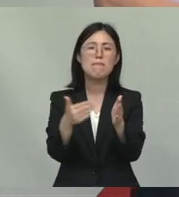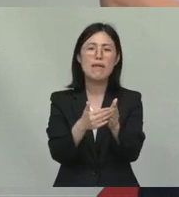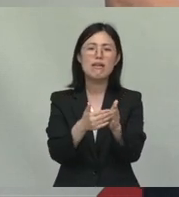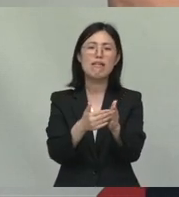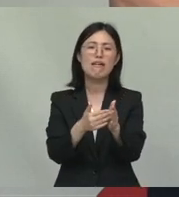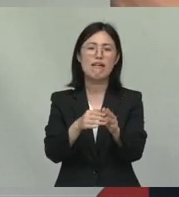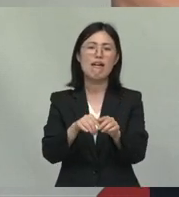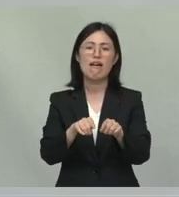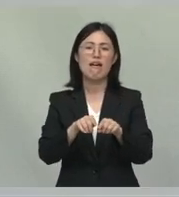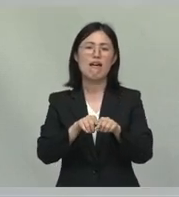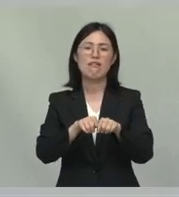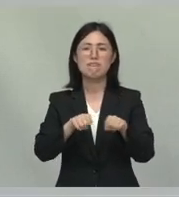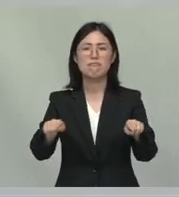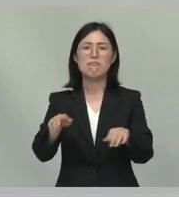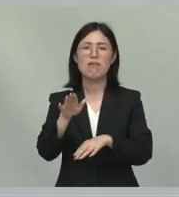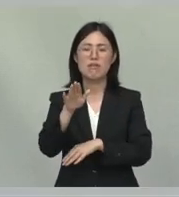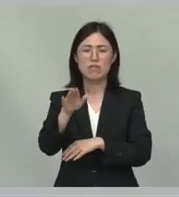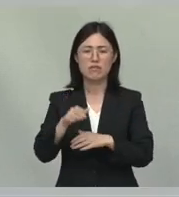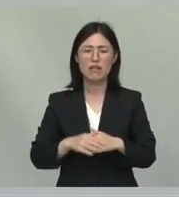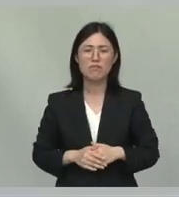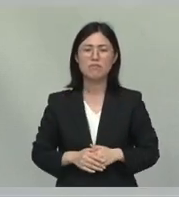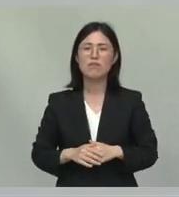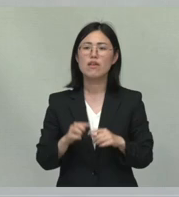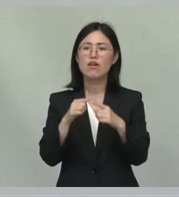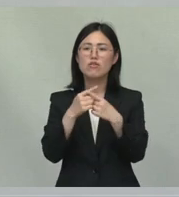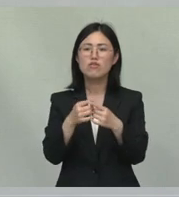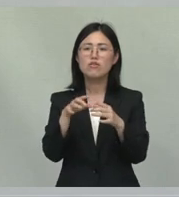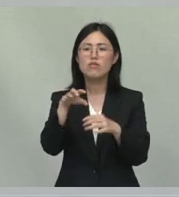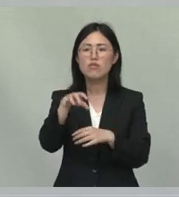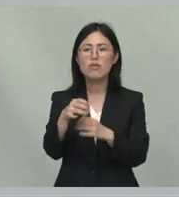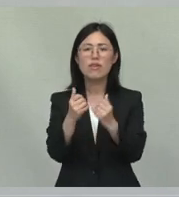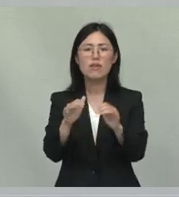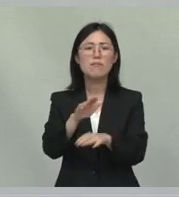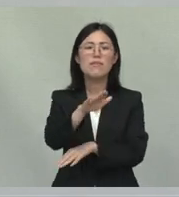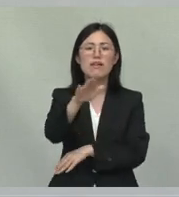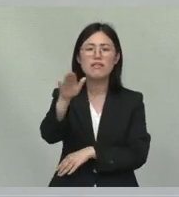ます。入所者の皆さんは